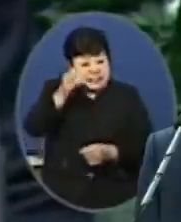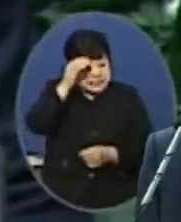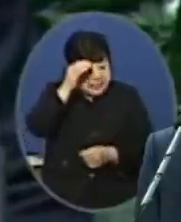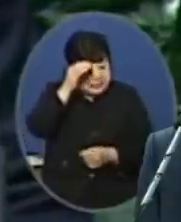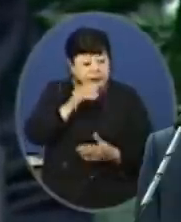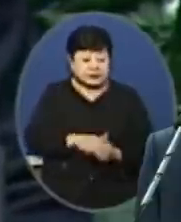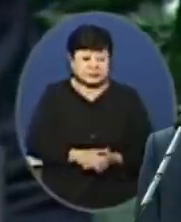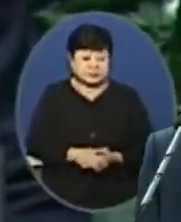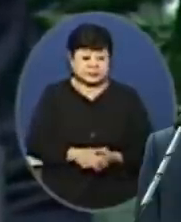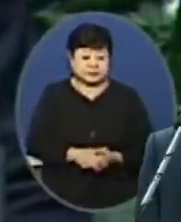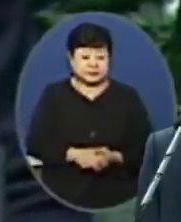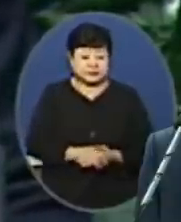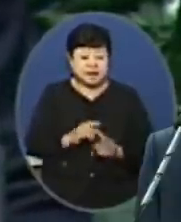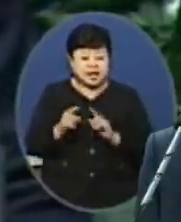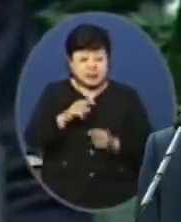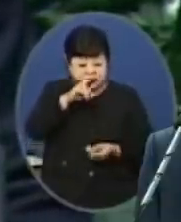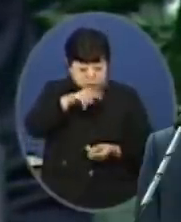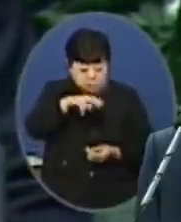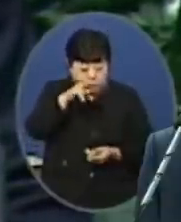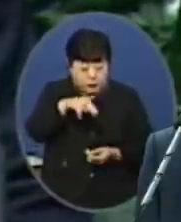기대하십시오. 성경에는